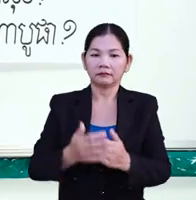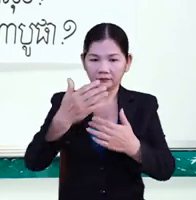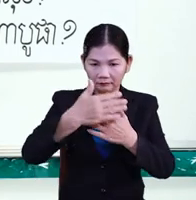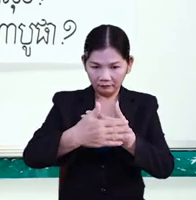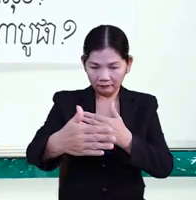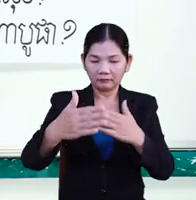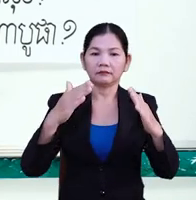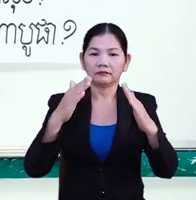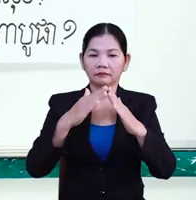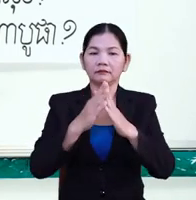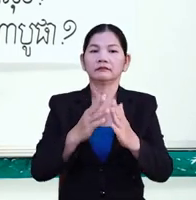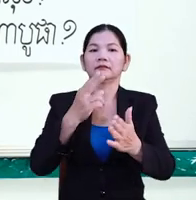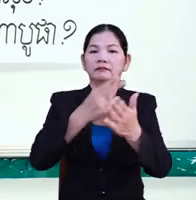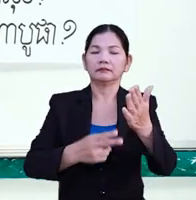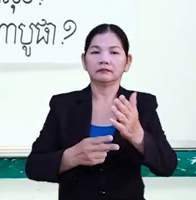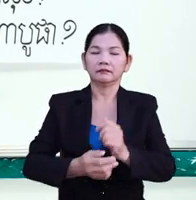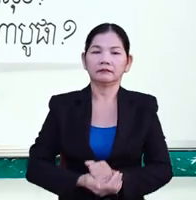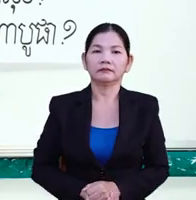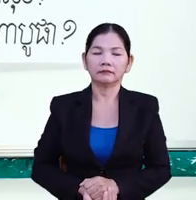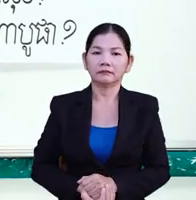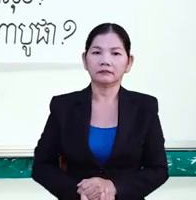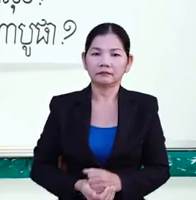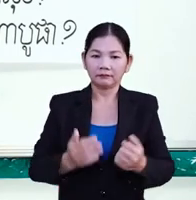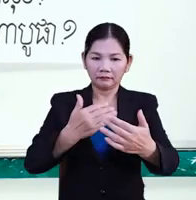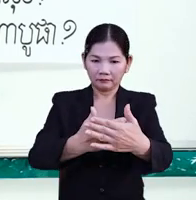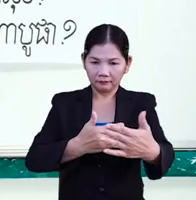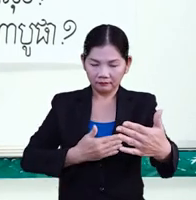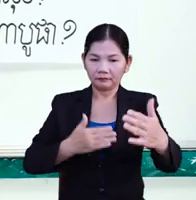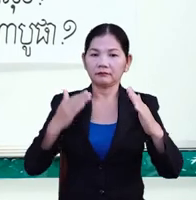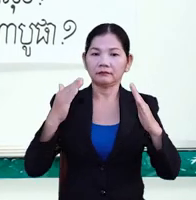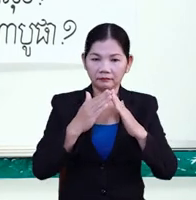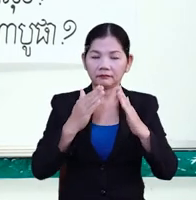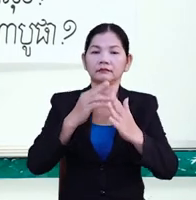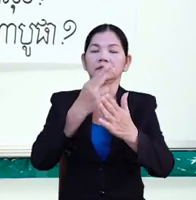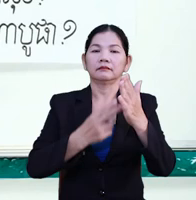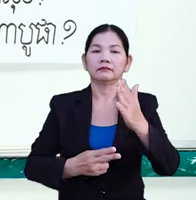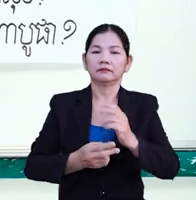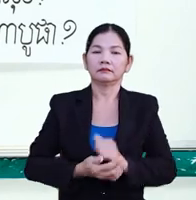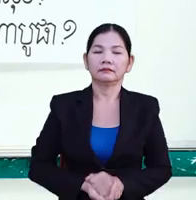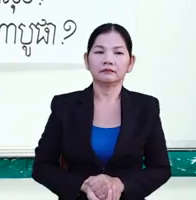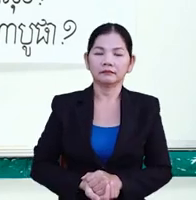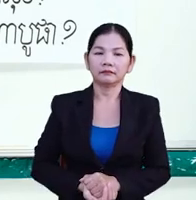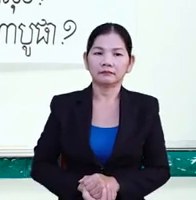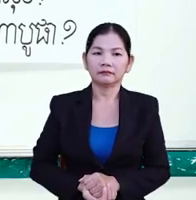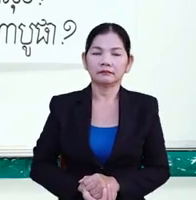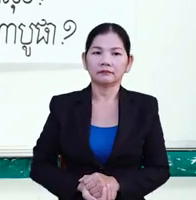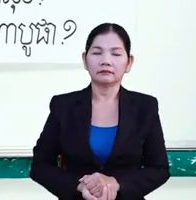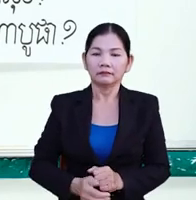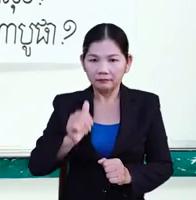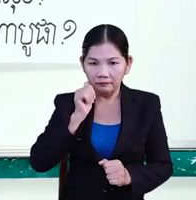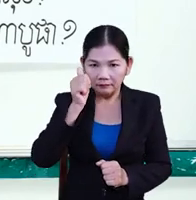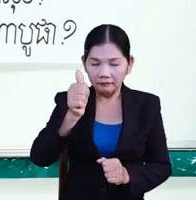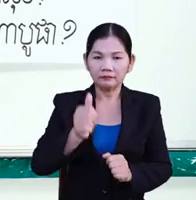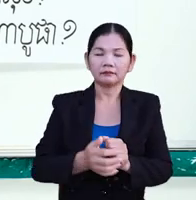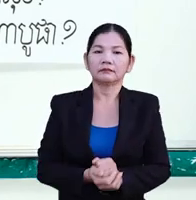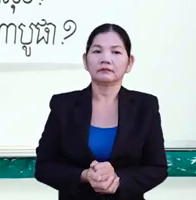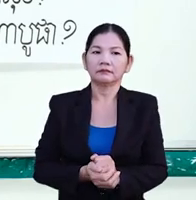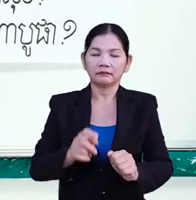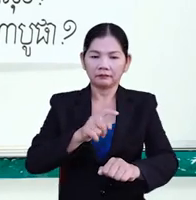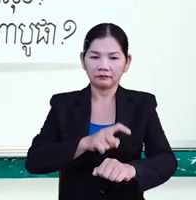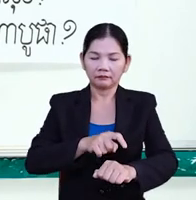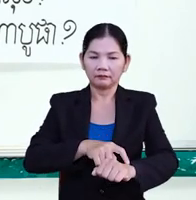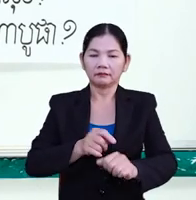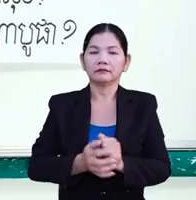នៅមុខផ្ទះរបស់កូនមានអ្វីខ្លះហើយនៅក្រោយផ្ទះរបស់កូនមានអ្វីខ្លះដែរថ្ងៃស្អែកក៏ដូចជា